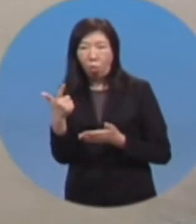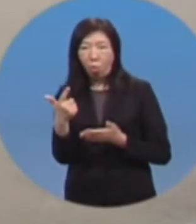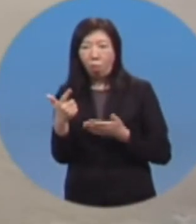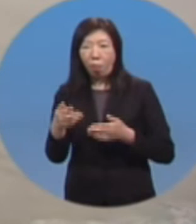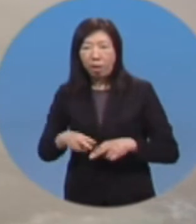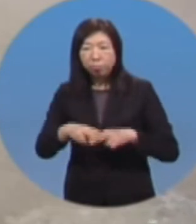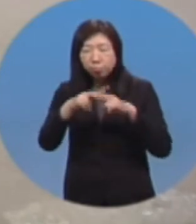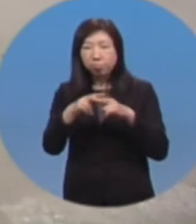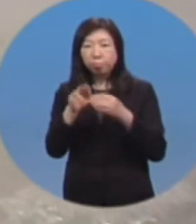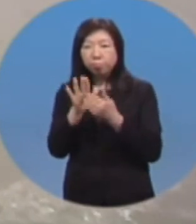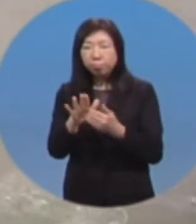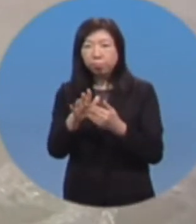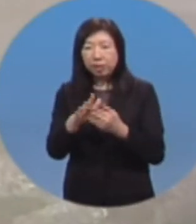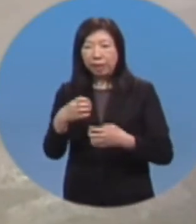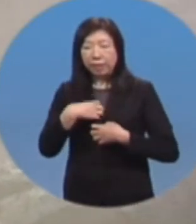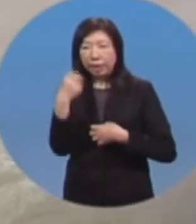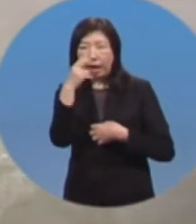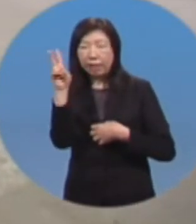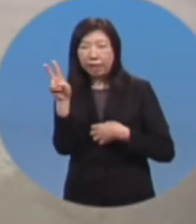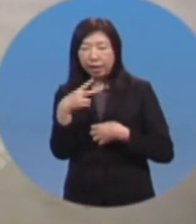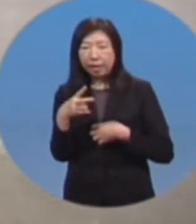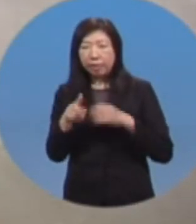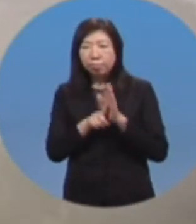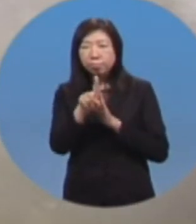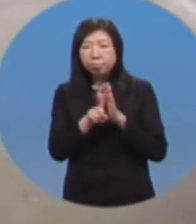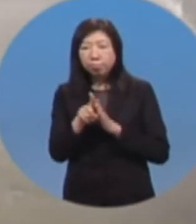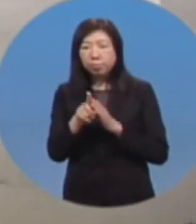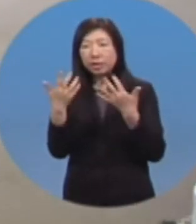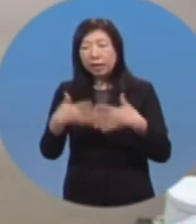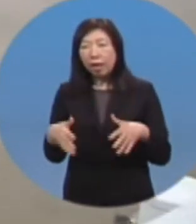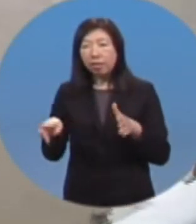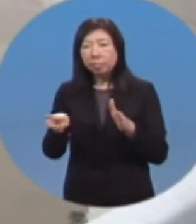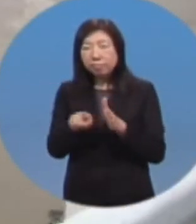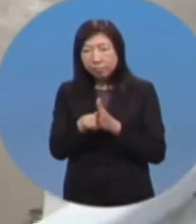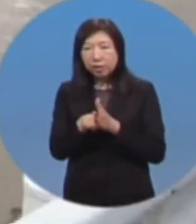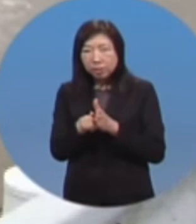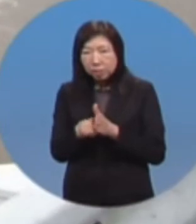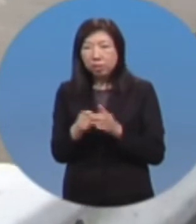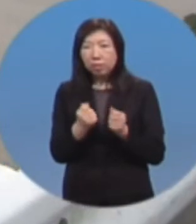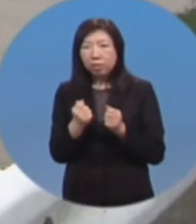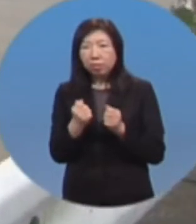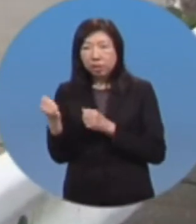対策や危機管理型水位計の設置を進めるほか、土砂災害警戒区域